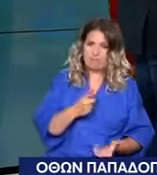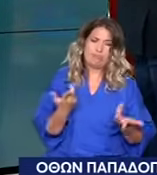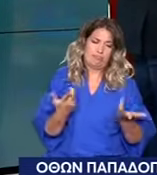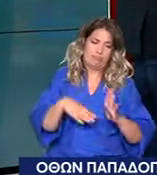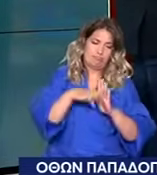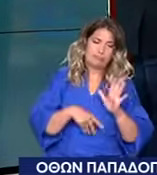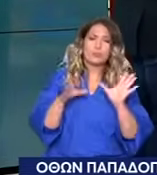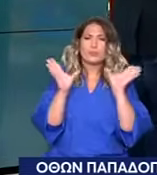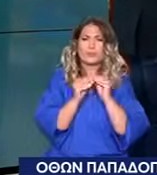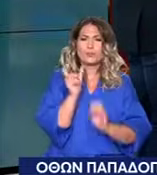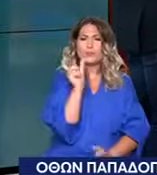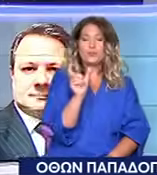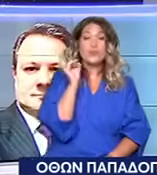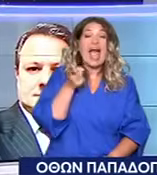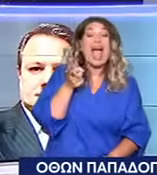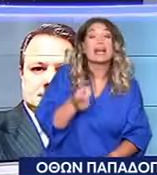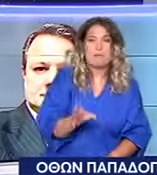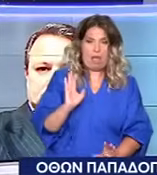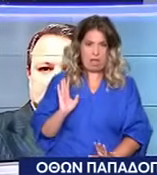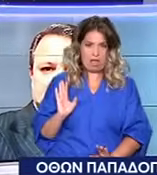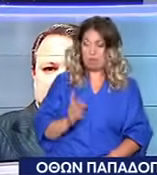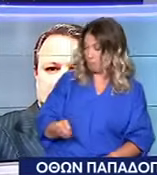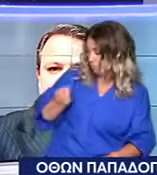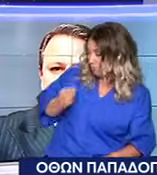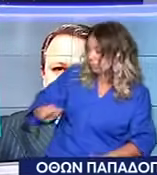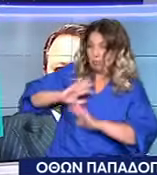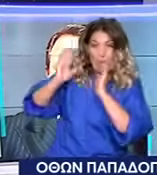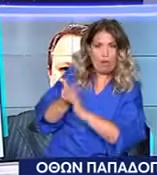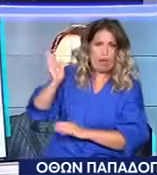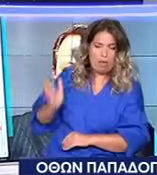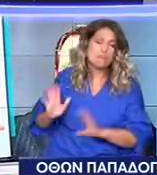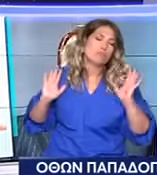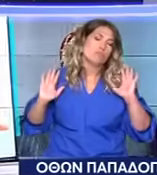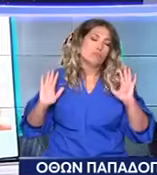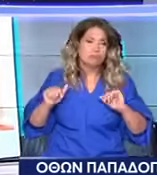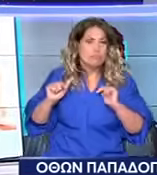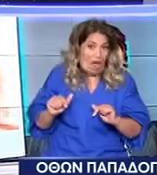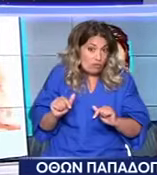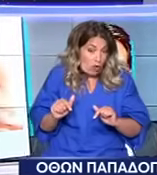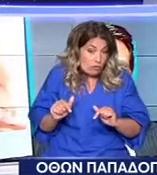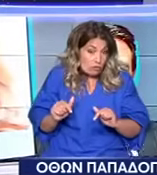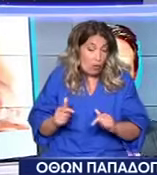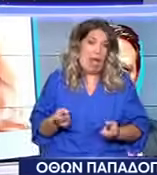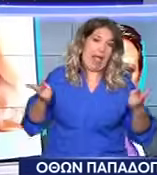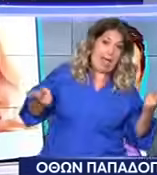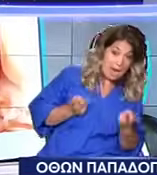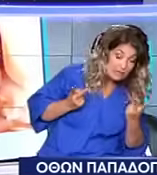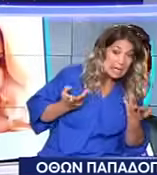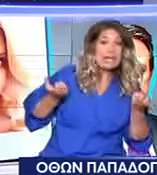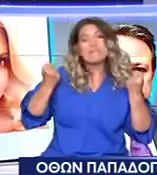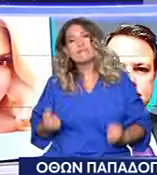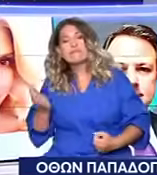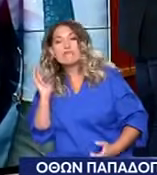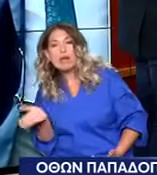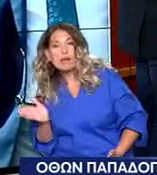έννοια του όρου, το οποίο στα δικαστήρια θα κριθεί ακόμα και αν πρέπει να μείνει στην κατηγορία του κακουργήματος ή να πέσει. Και σας έχουμε ακούσει,